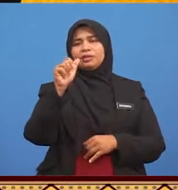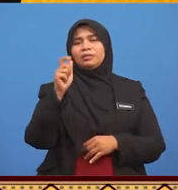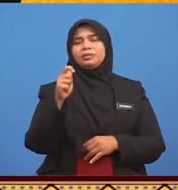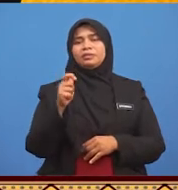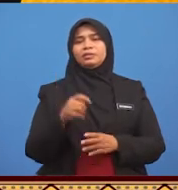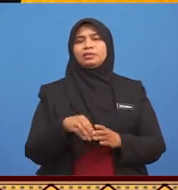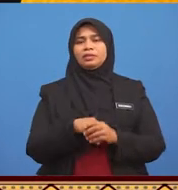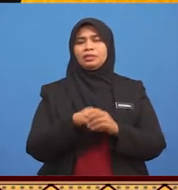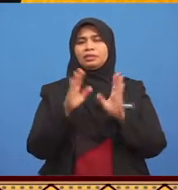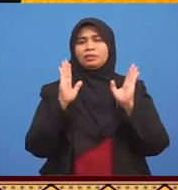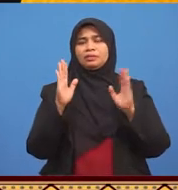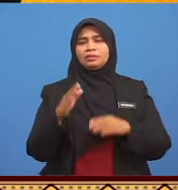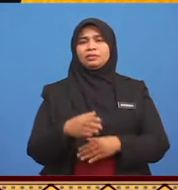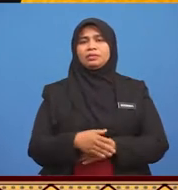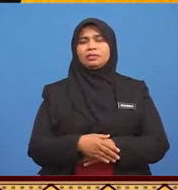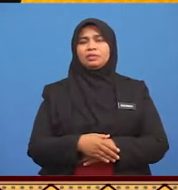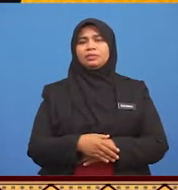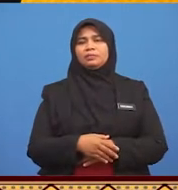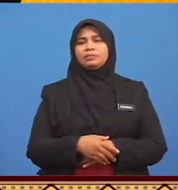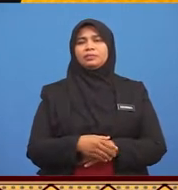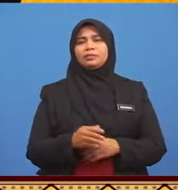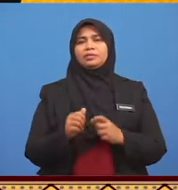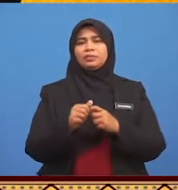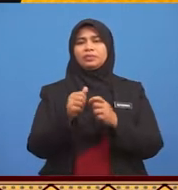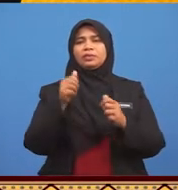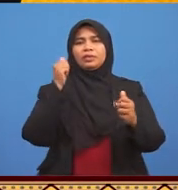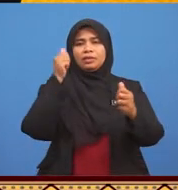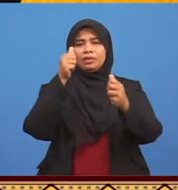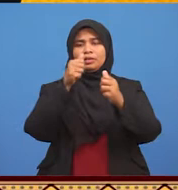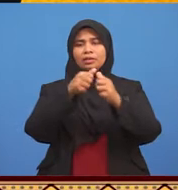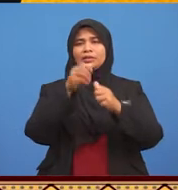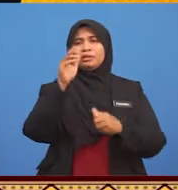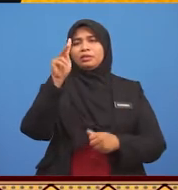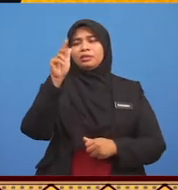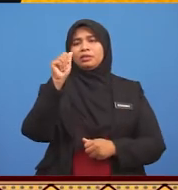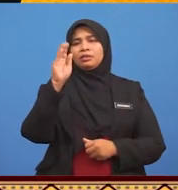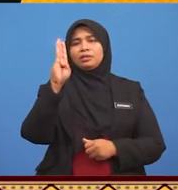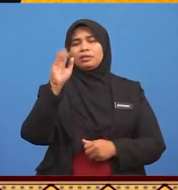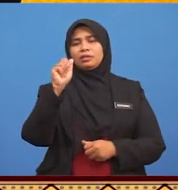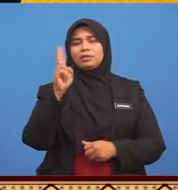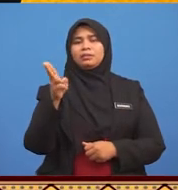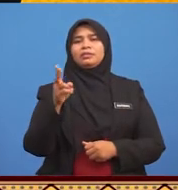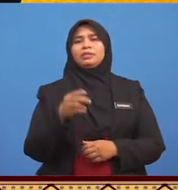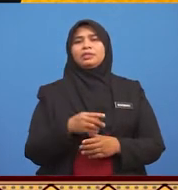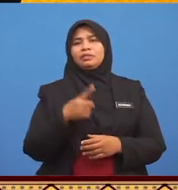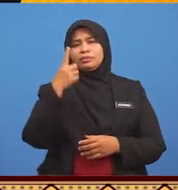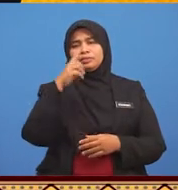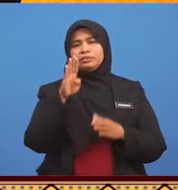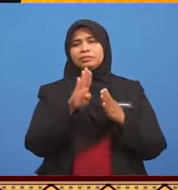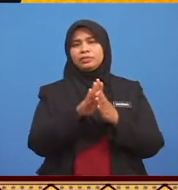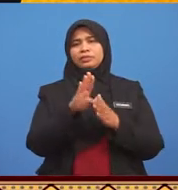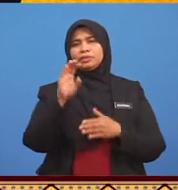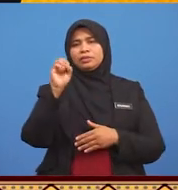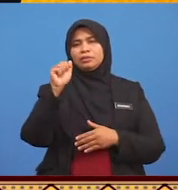hendaklah menunaikan solat mengikut arah Kaabah atau Mekah berada. Kiblat ini menentukan sah atau tidak sesuatu solat